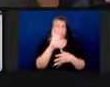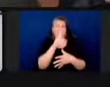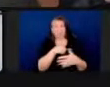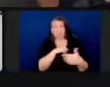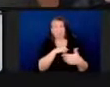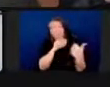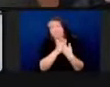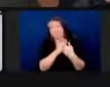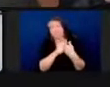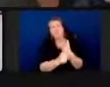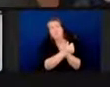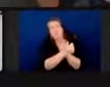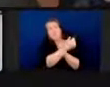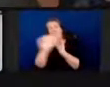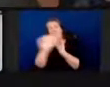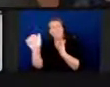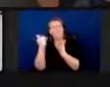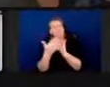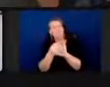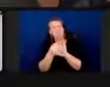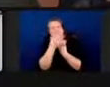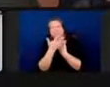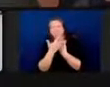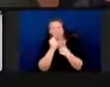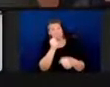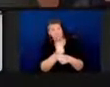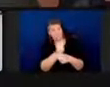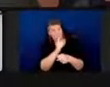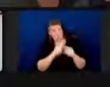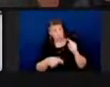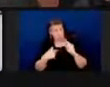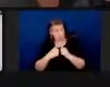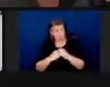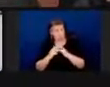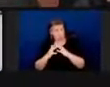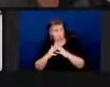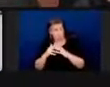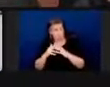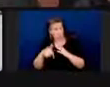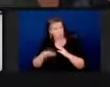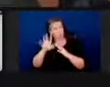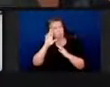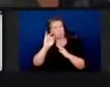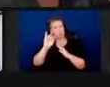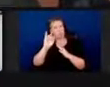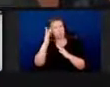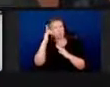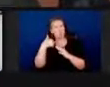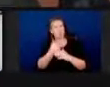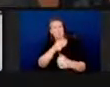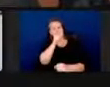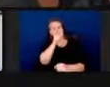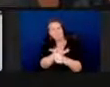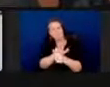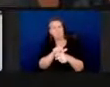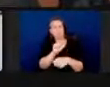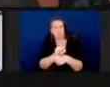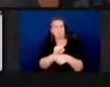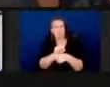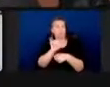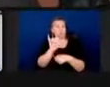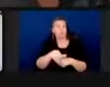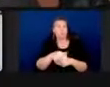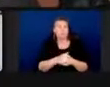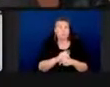ya maana sana, ya nguvu sana kuhusiana na chaguo za shule, na wako tayari